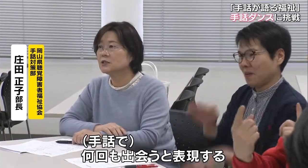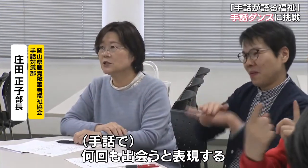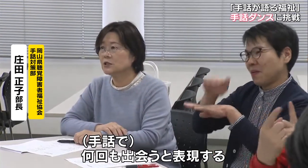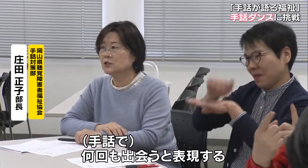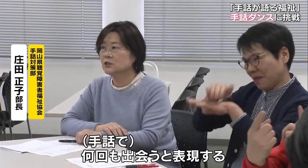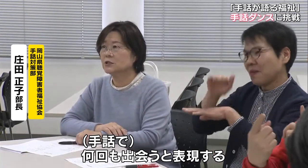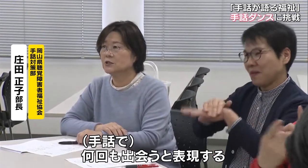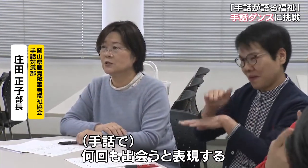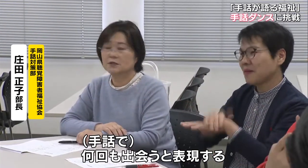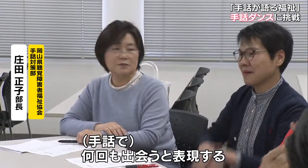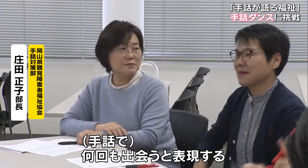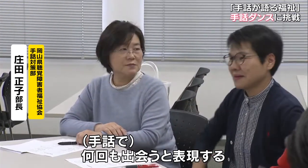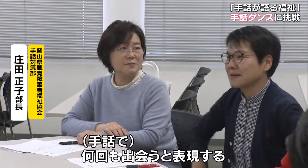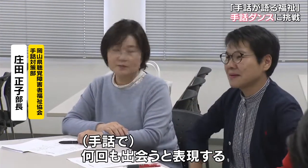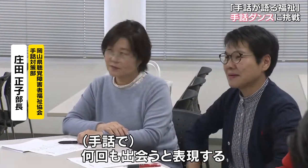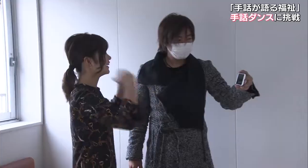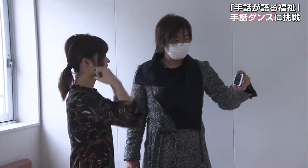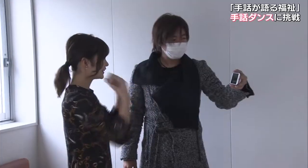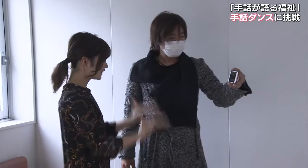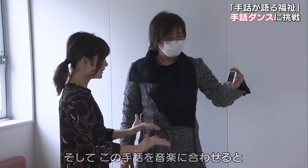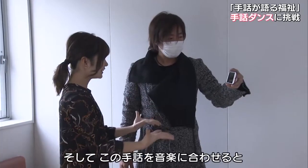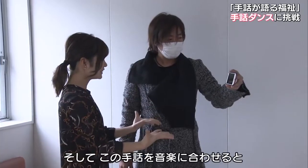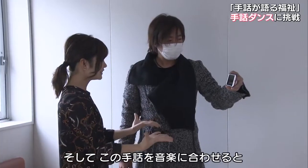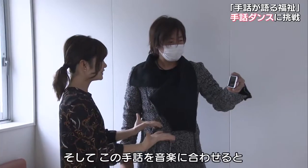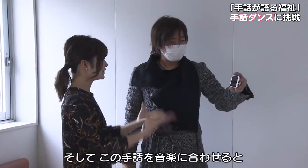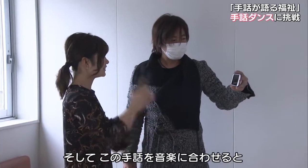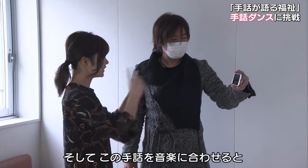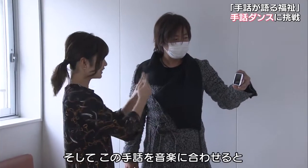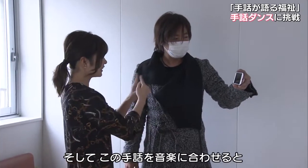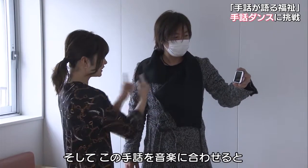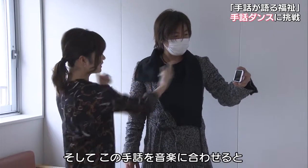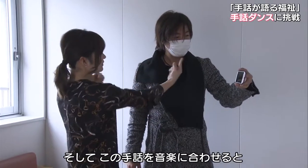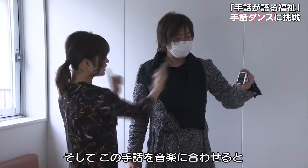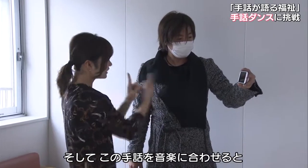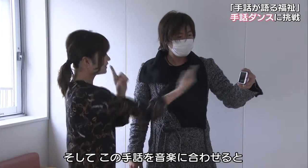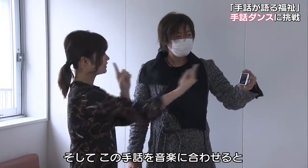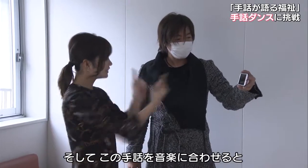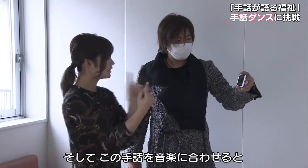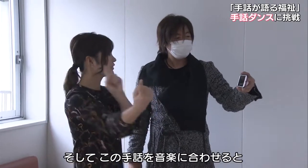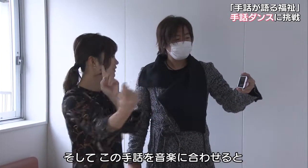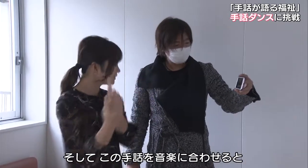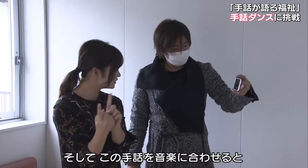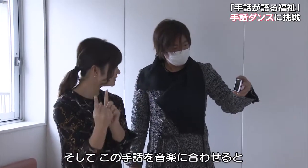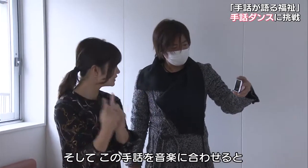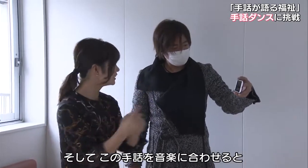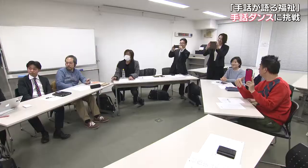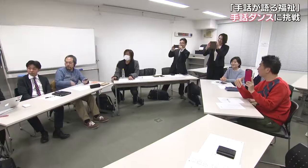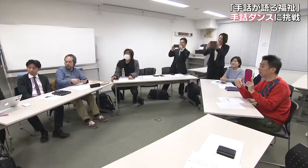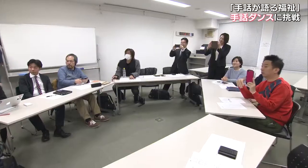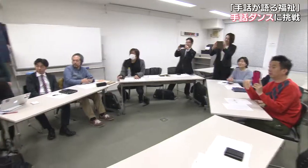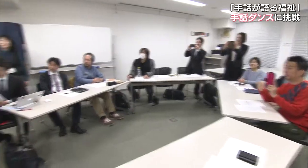も出会う。 そしてこの手話を音楽に合わせると、